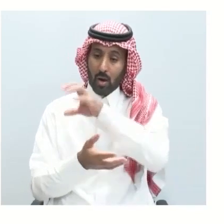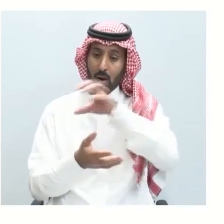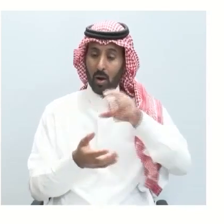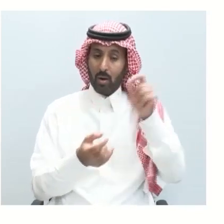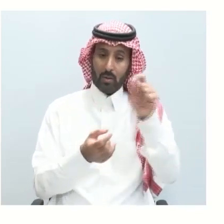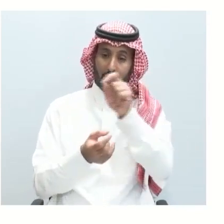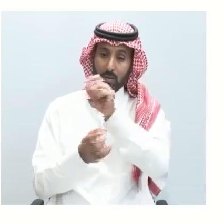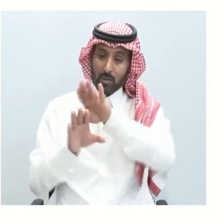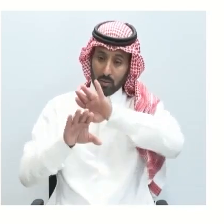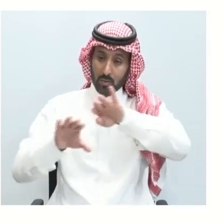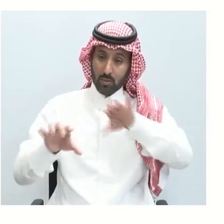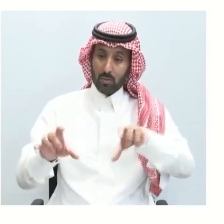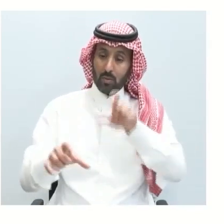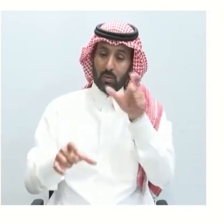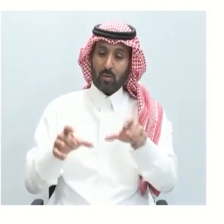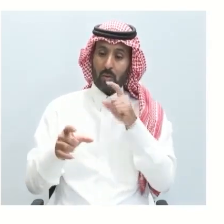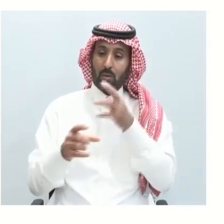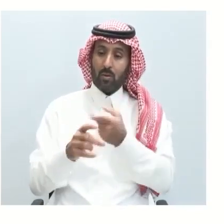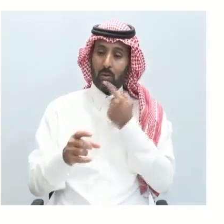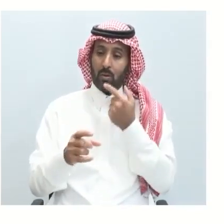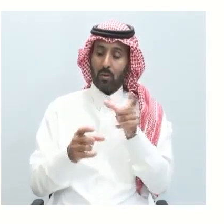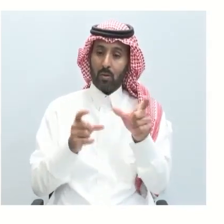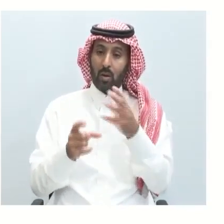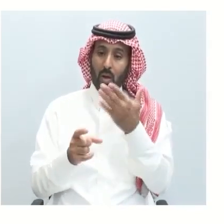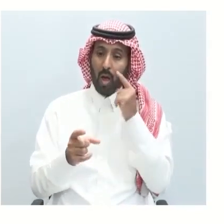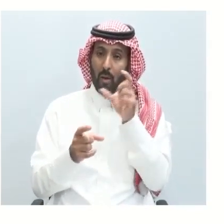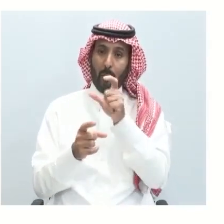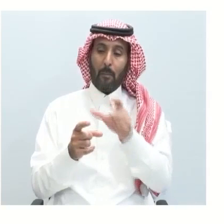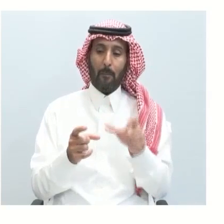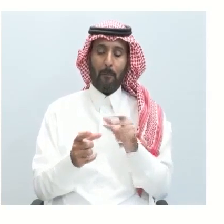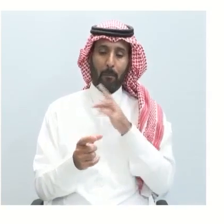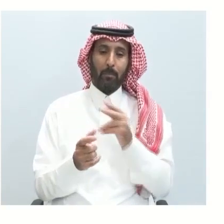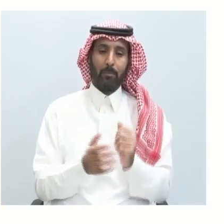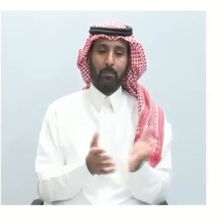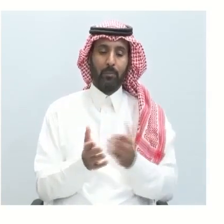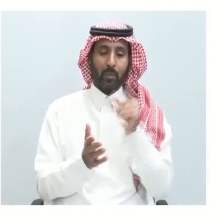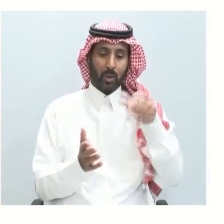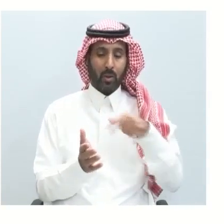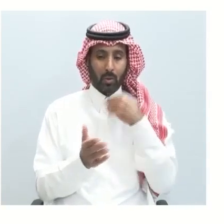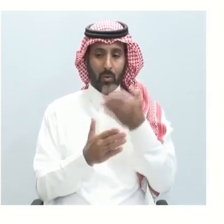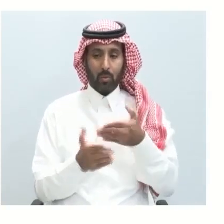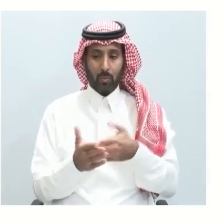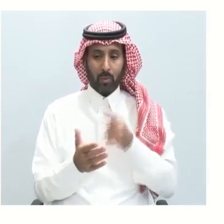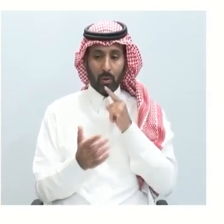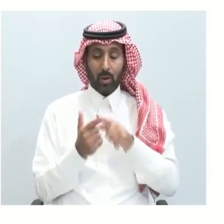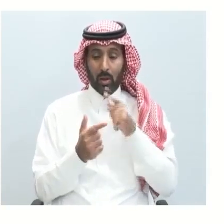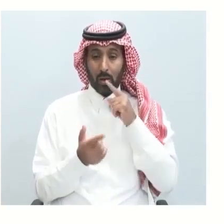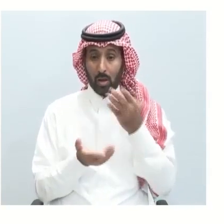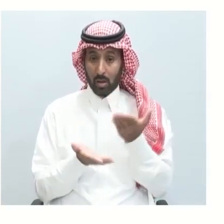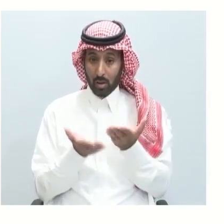الذرات لماده او اكثر لانتاج مواد جديده مختلفه اليوم وصلنا الى